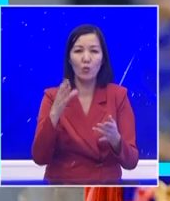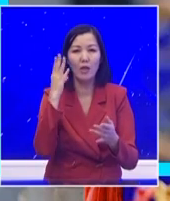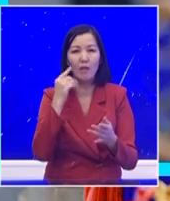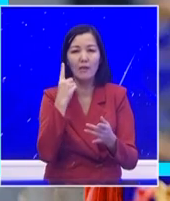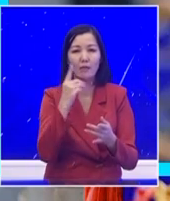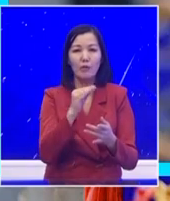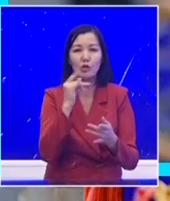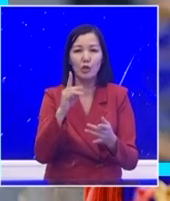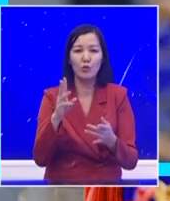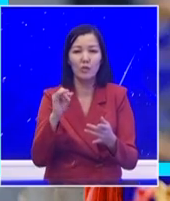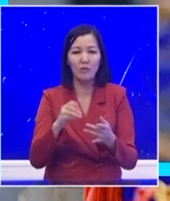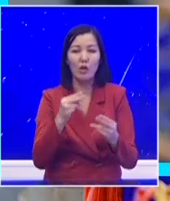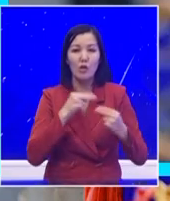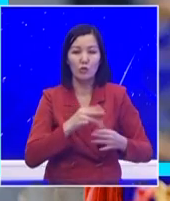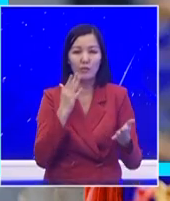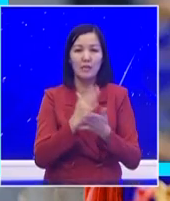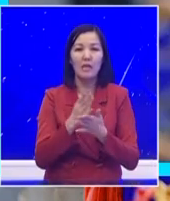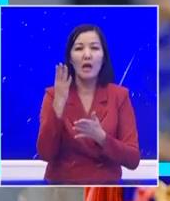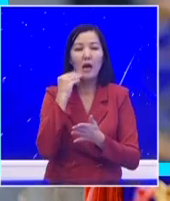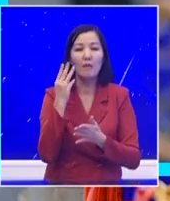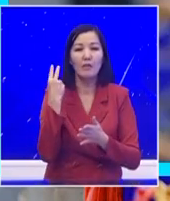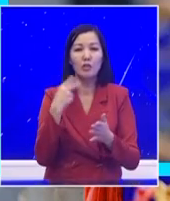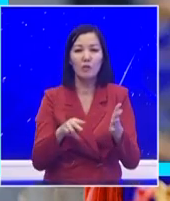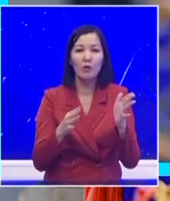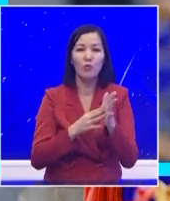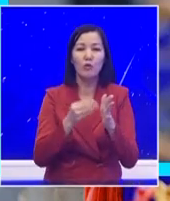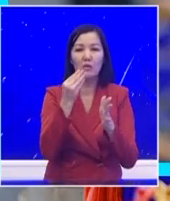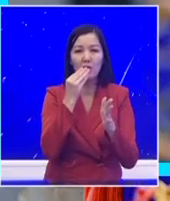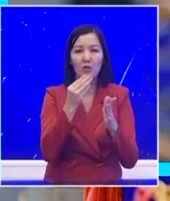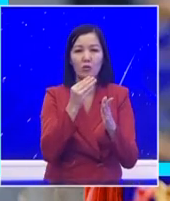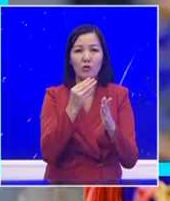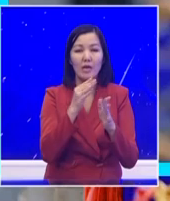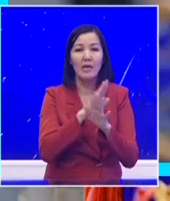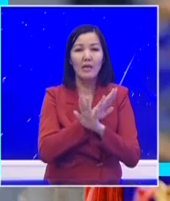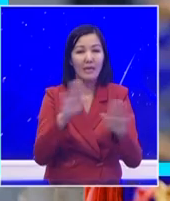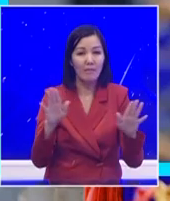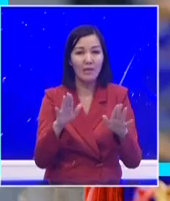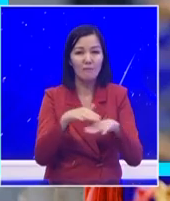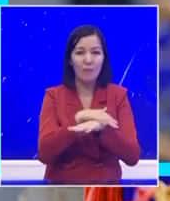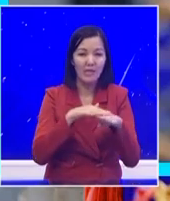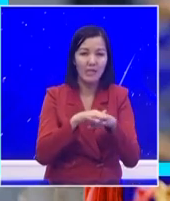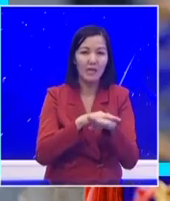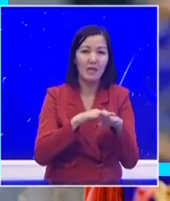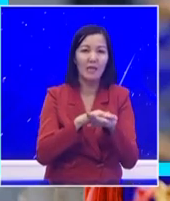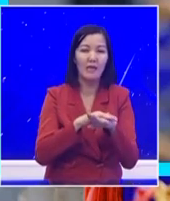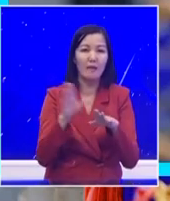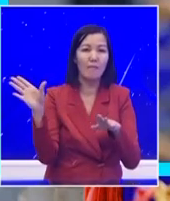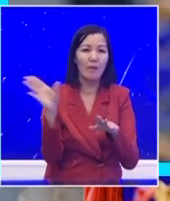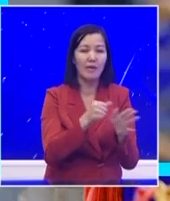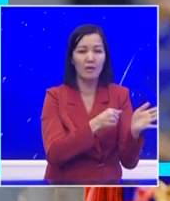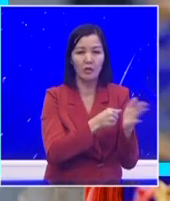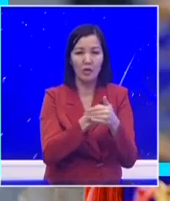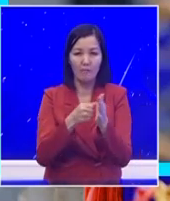Алматы 1, Жетсу, Семиречи жұмысы істейді. Ал Алматының 29 азық түлік түгемес базарларымен барахолқа карантинге